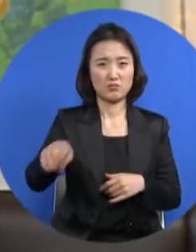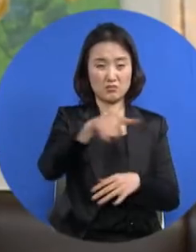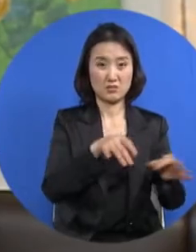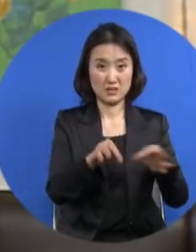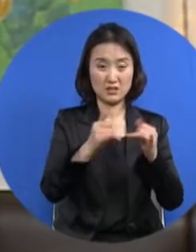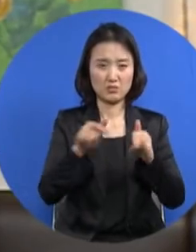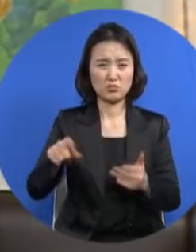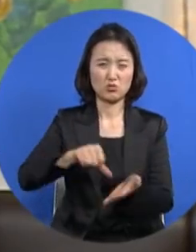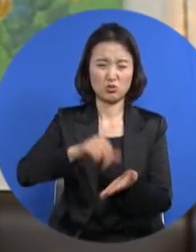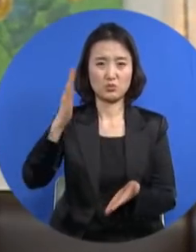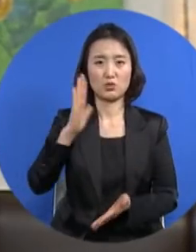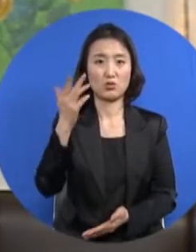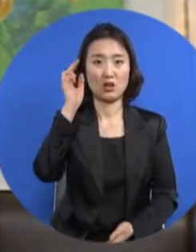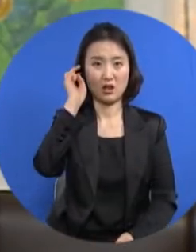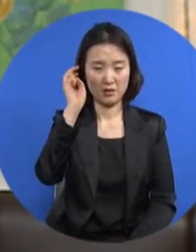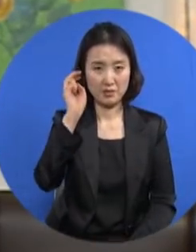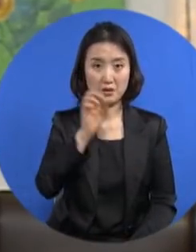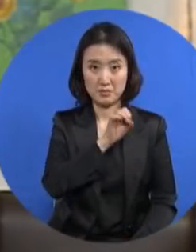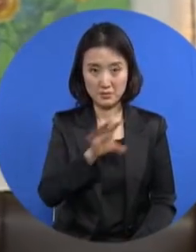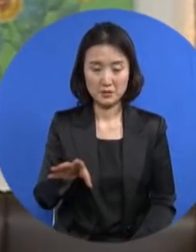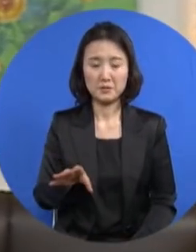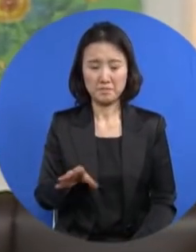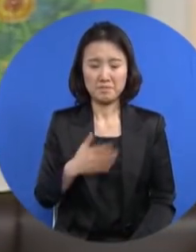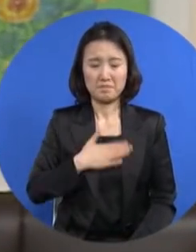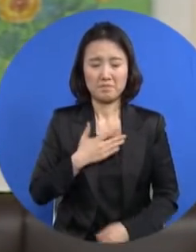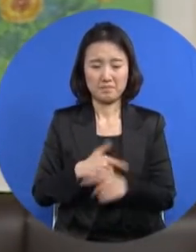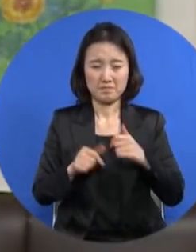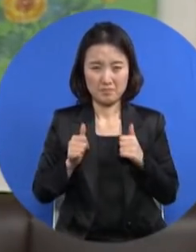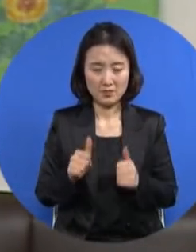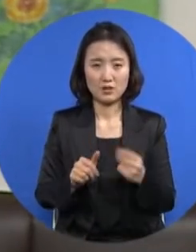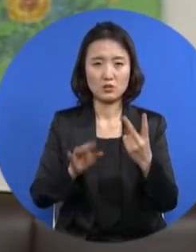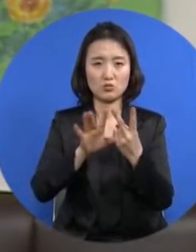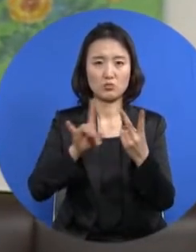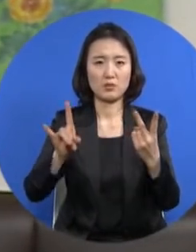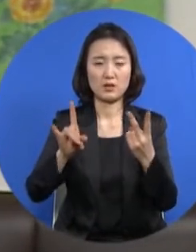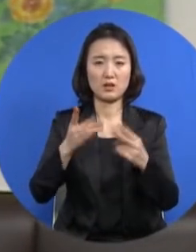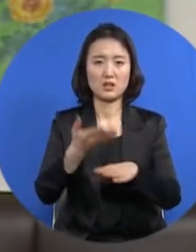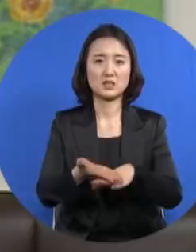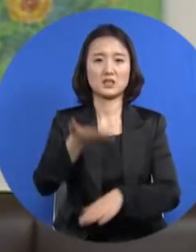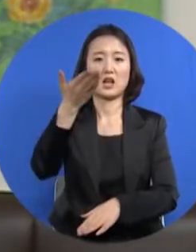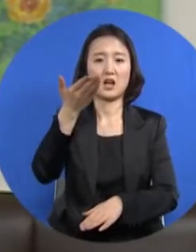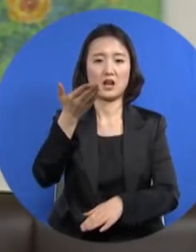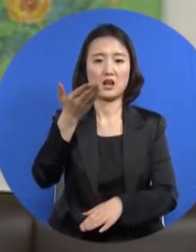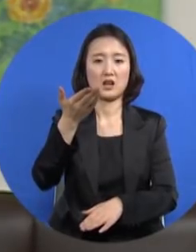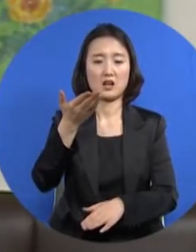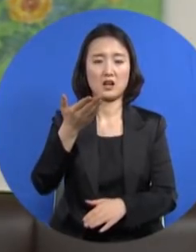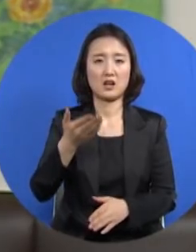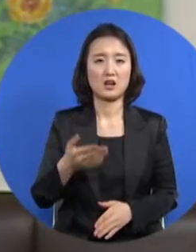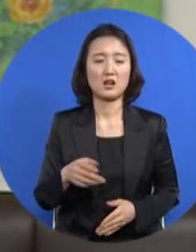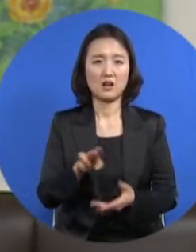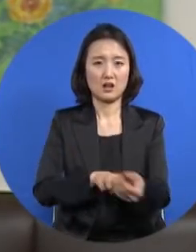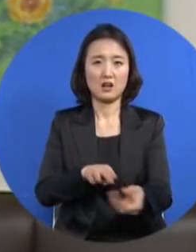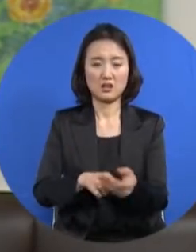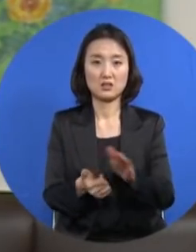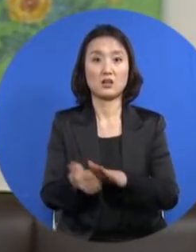근데 그 첫 달에 두 배 반이 넘은 거예요. 그래서 제가 오늘 여기에 설 수 있었던 겁니다.